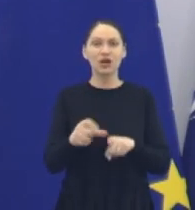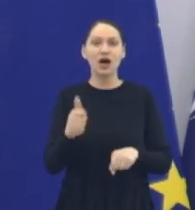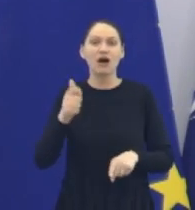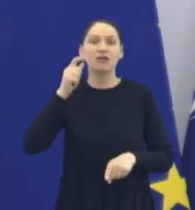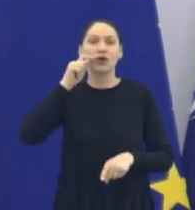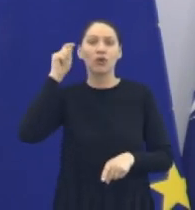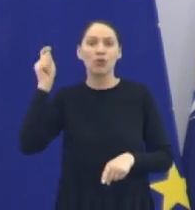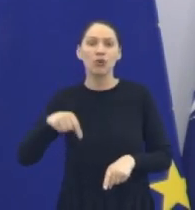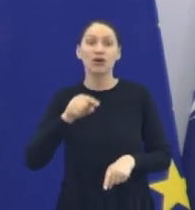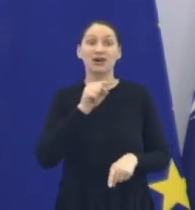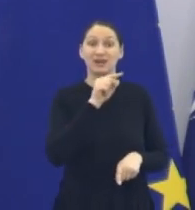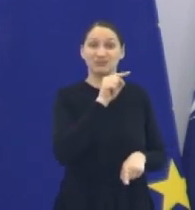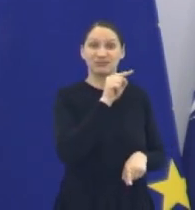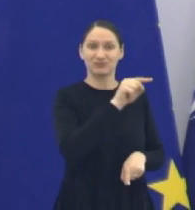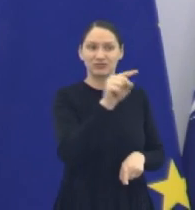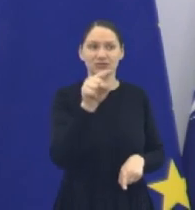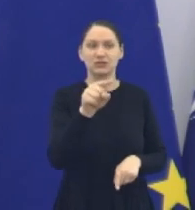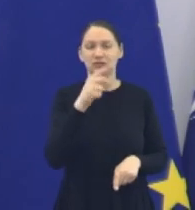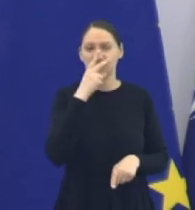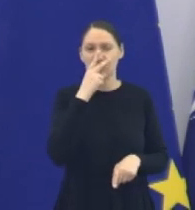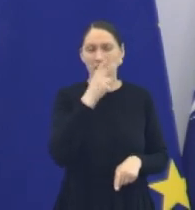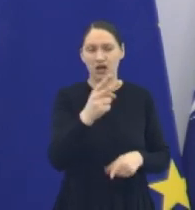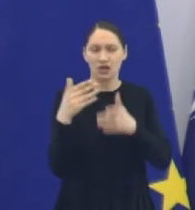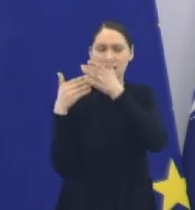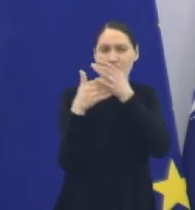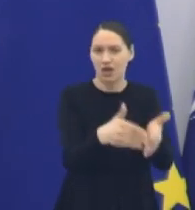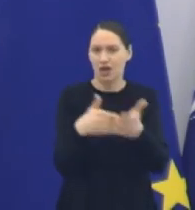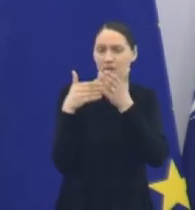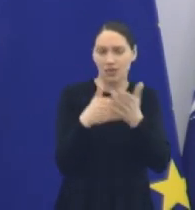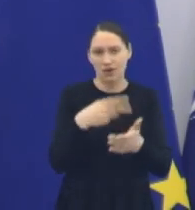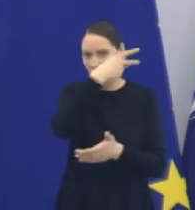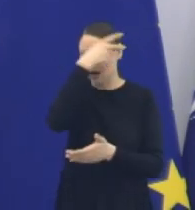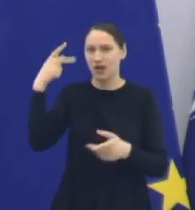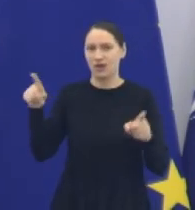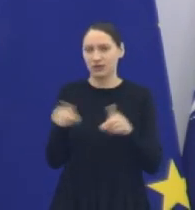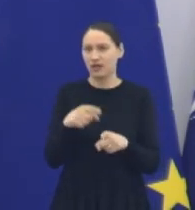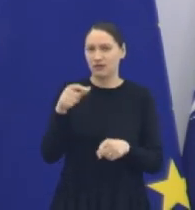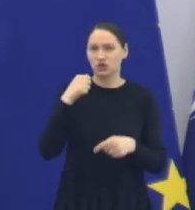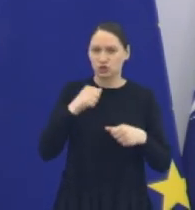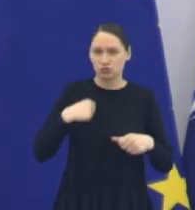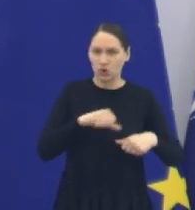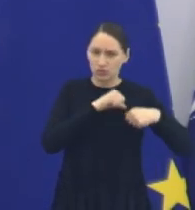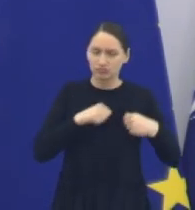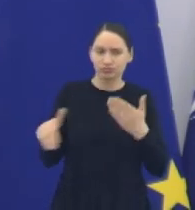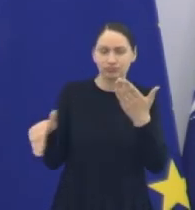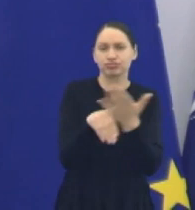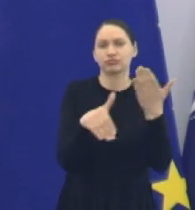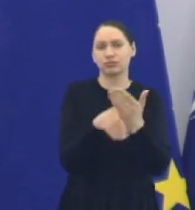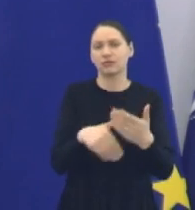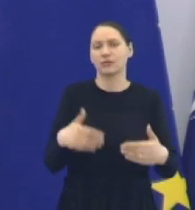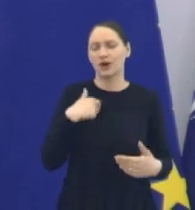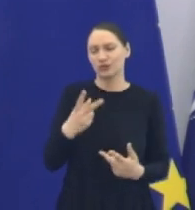Ukrainos reikalų entuziastingą rėmimą aš matau šiandien Lietuvoje, jis mane nepaprastai džiugina ir tai reiškia, kad mes visi